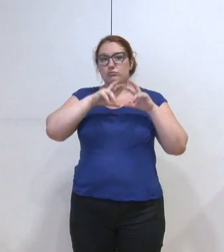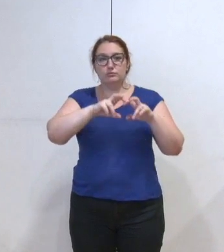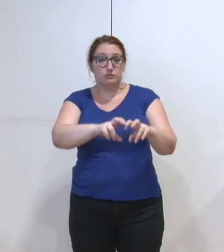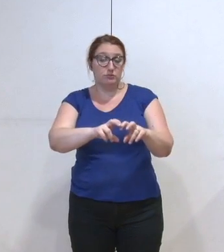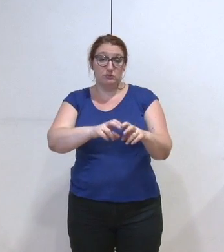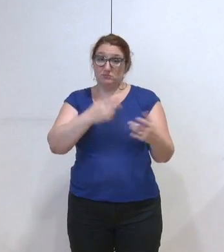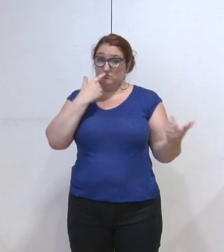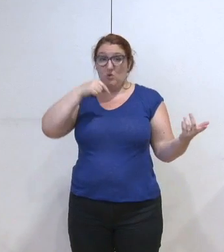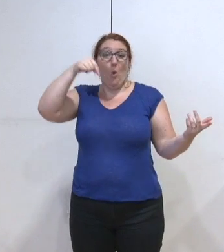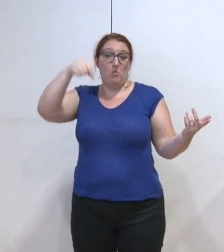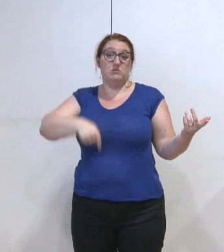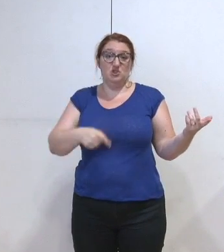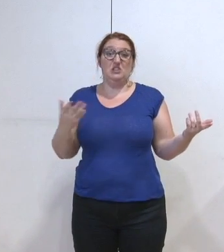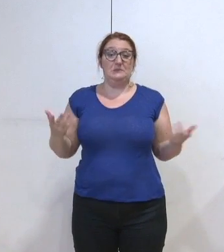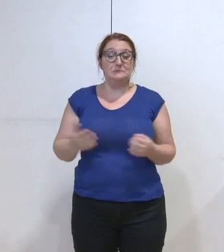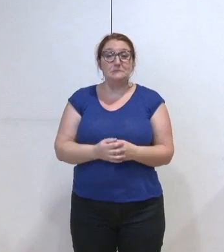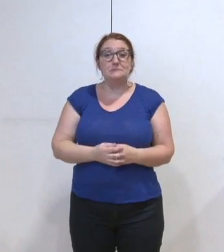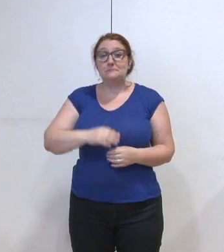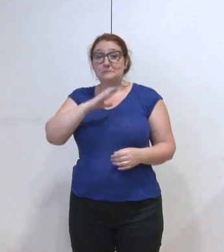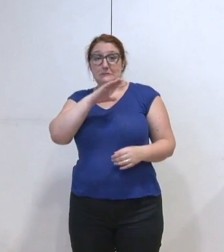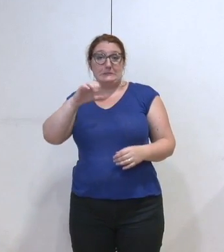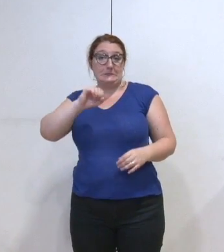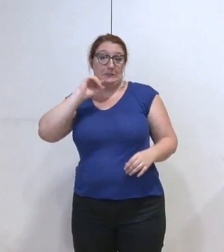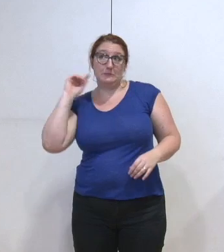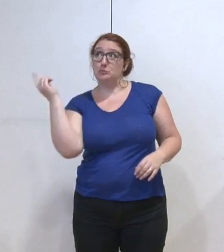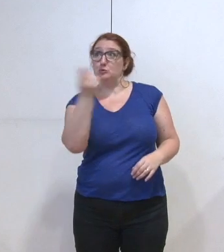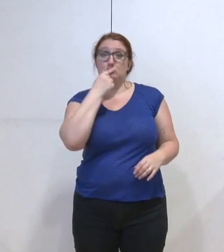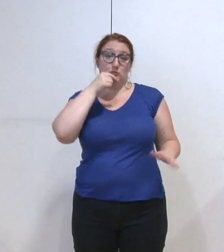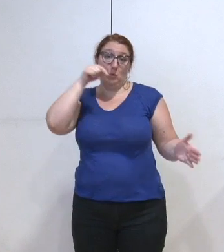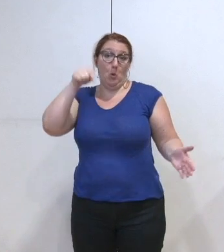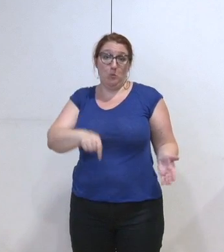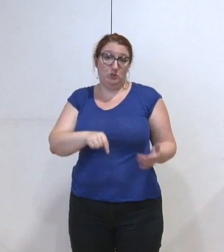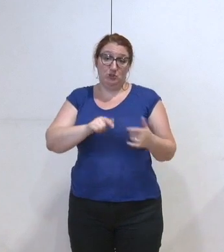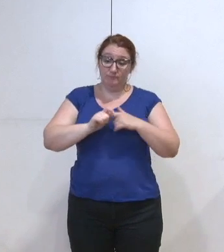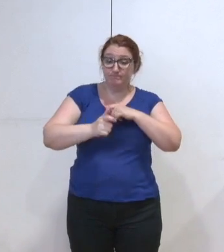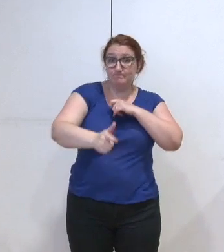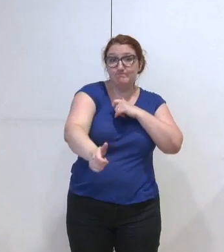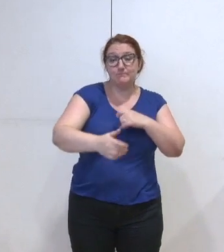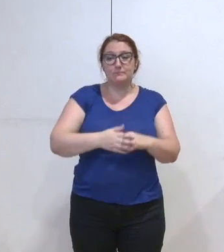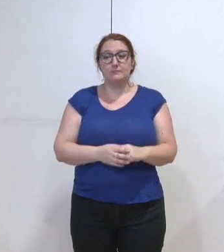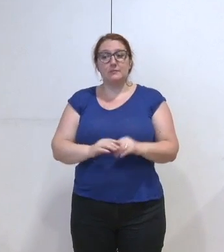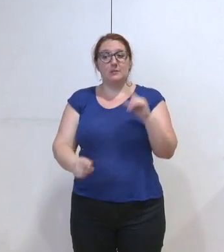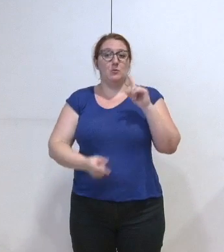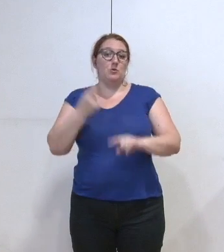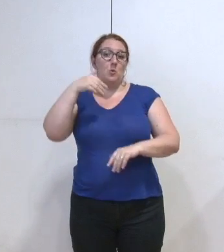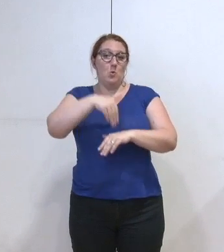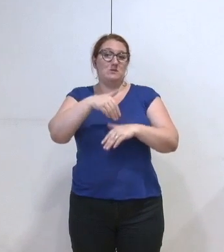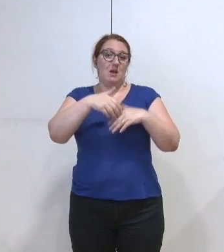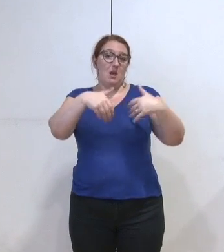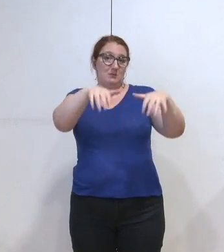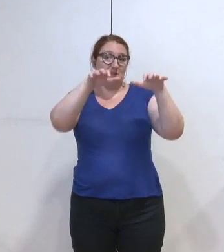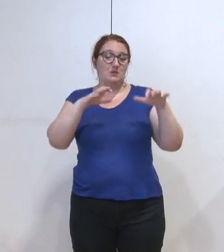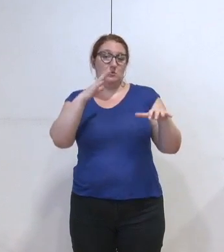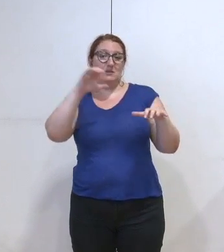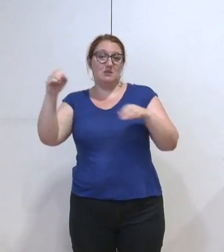obligatoire pour l'ensemble des centres communaux d'action sociale qui se doit d'être présenté au conseil d'administration des du